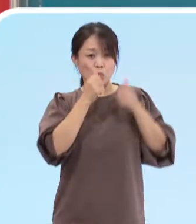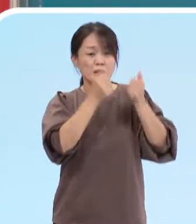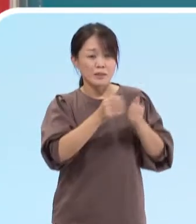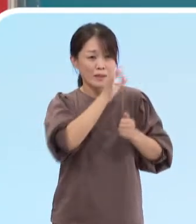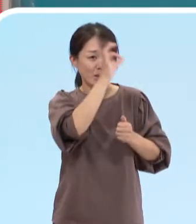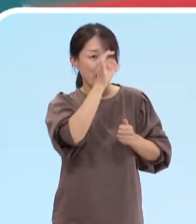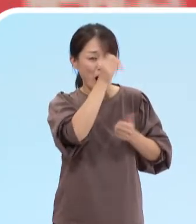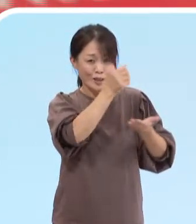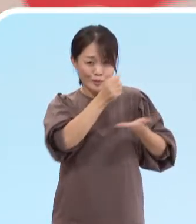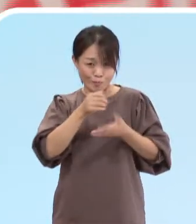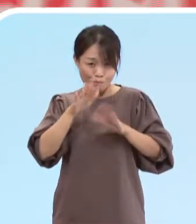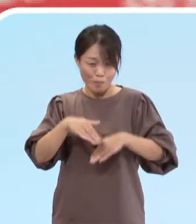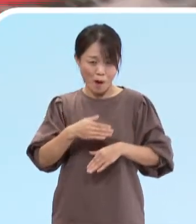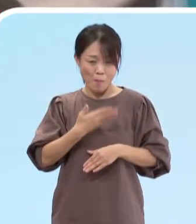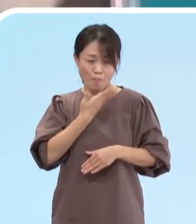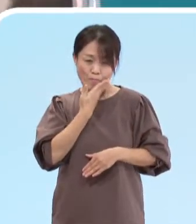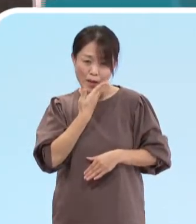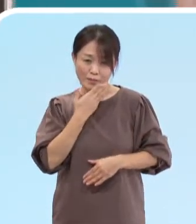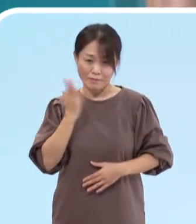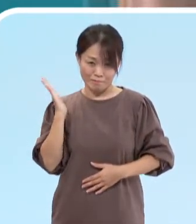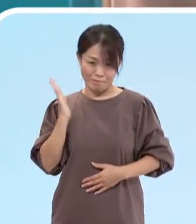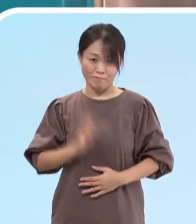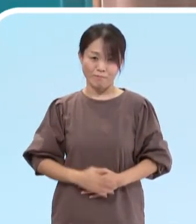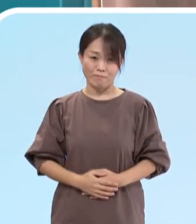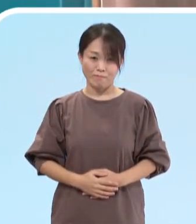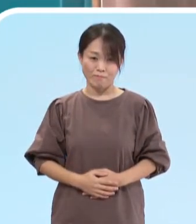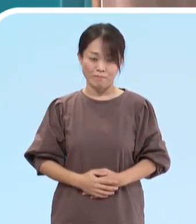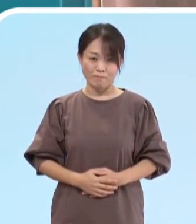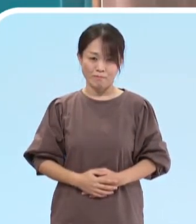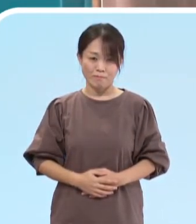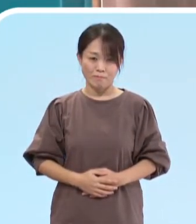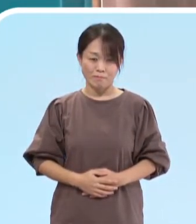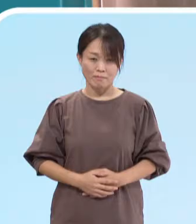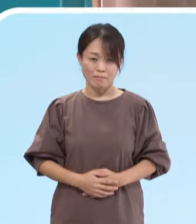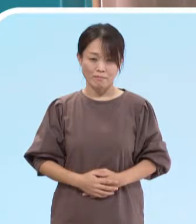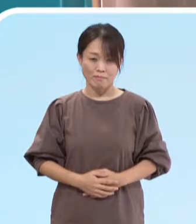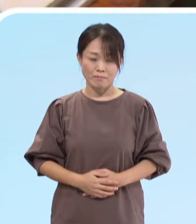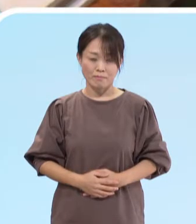行って探してきた、なかなかお目にかかれないものだそうです。